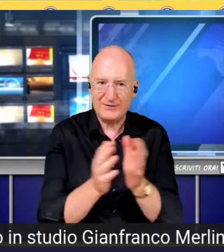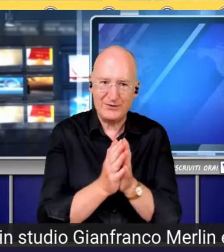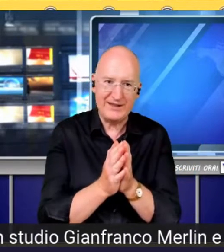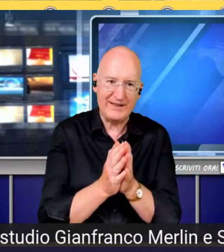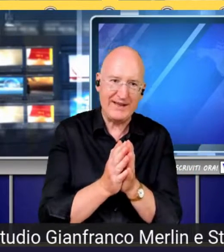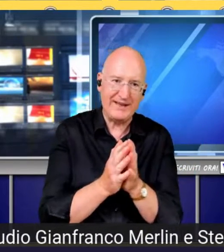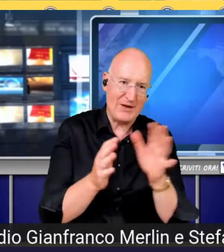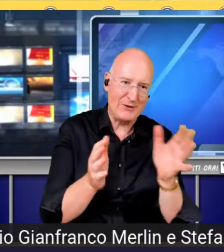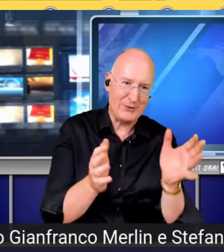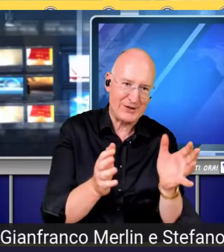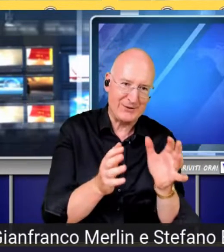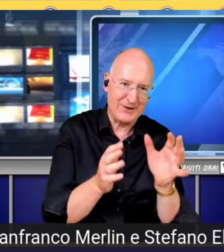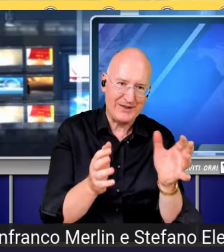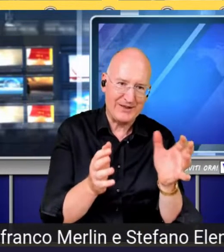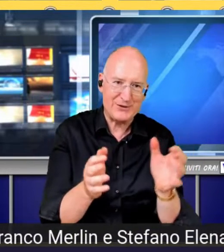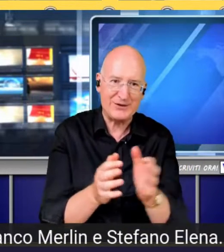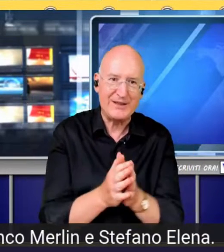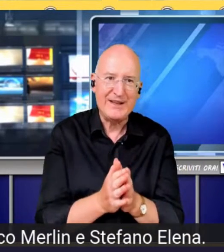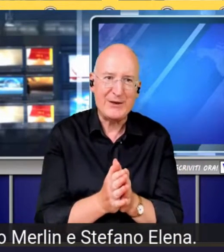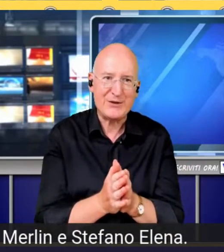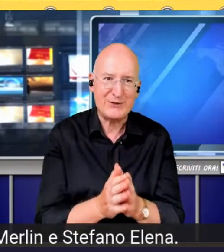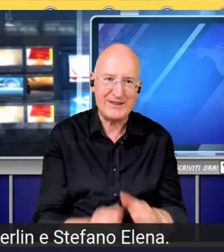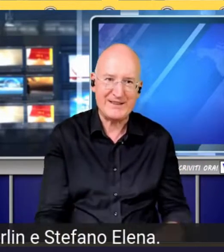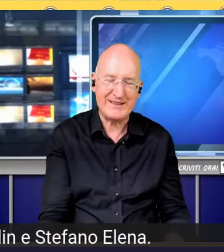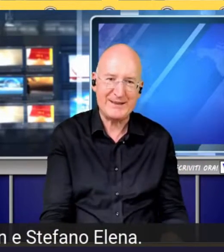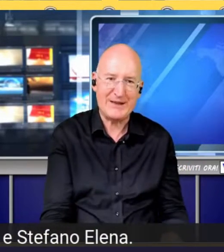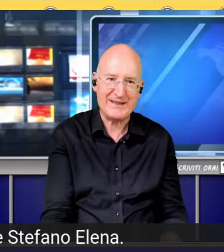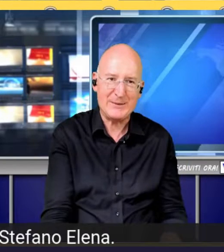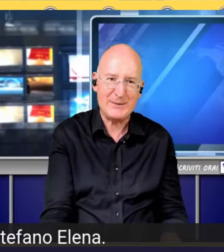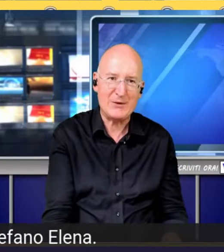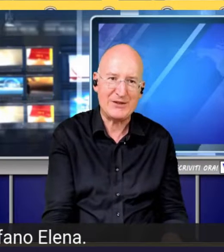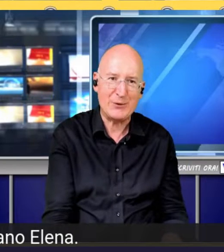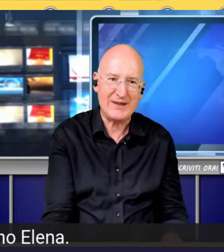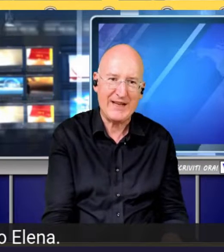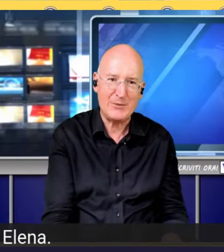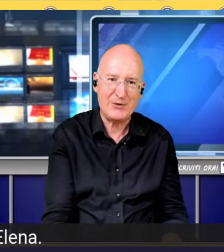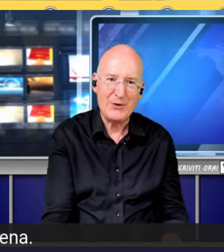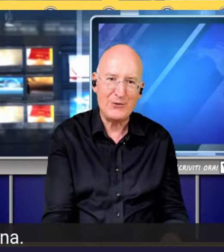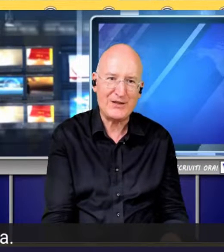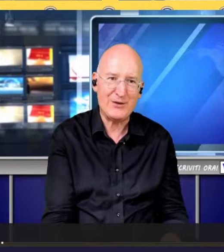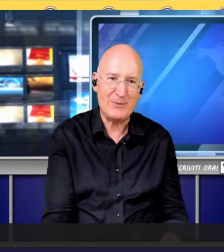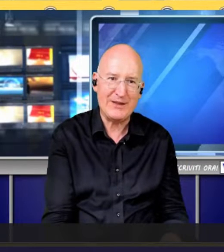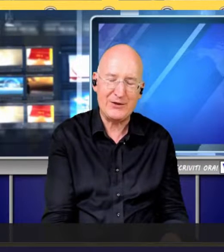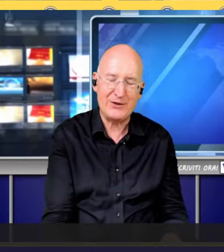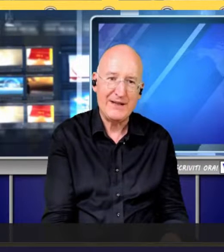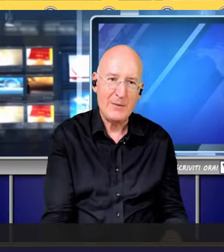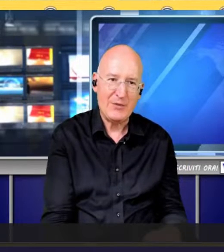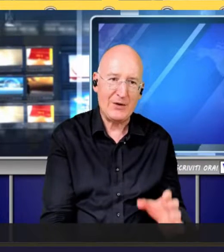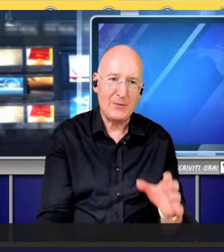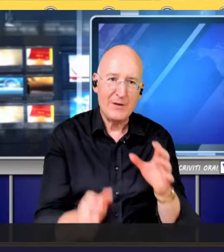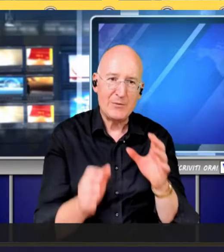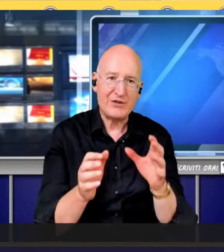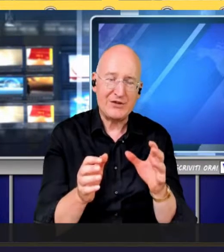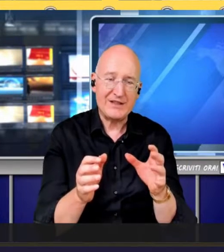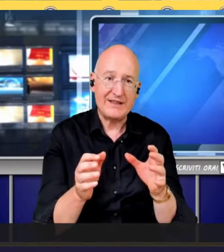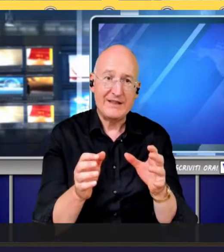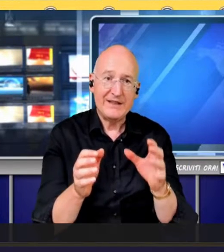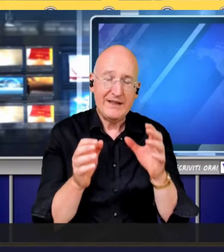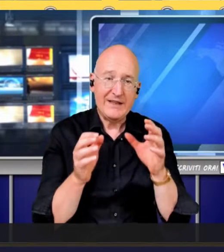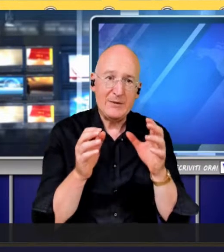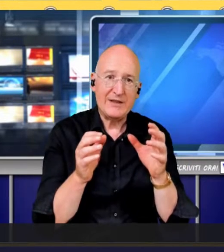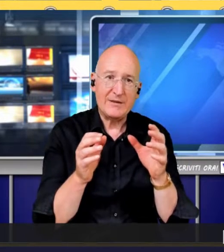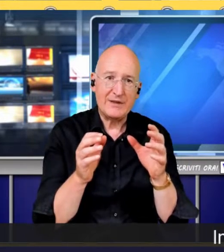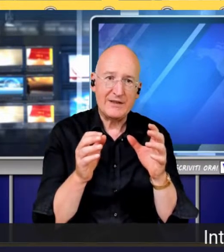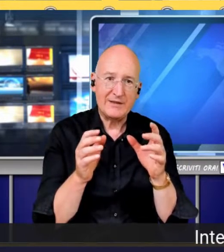un altro fronte che è meglio forse non aprire in questo frangente, perché altrimenti scoppiamo un vaso di Pandora. Però,